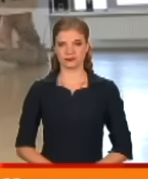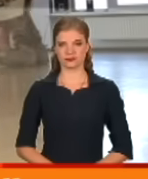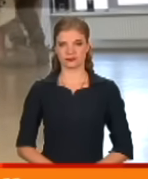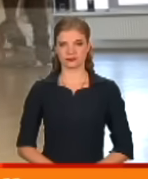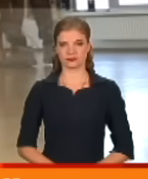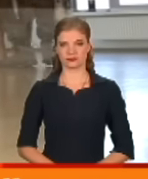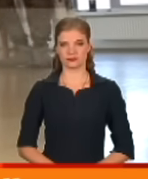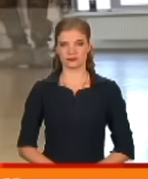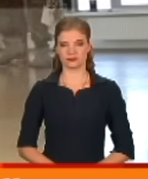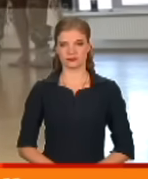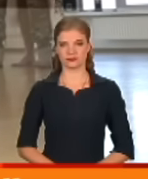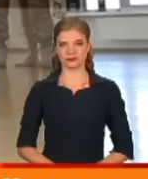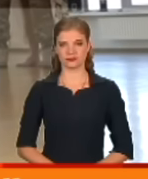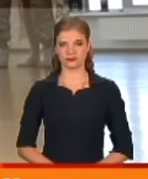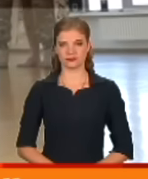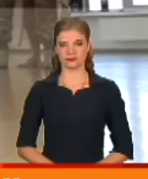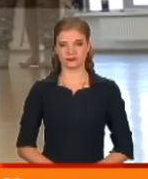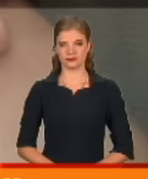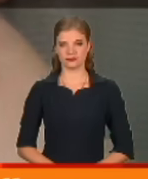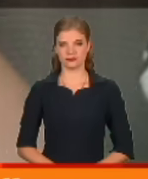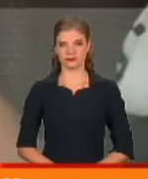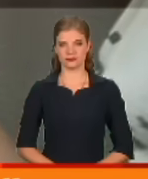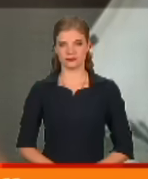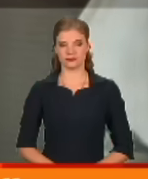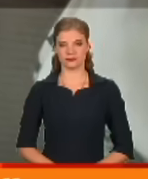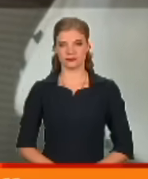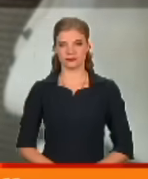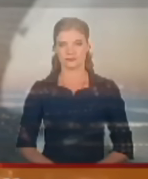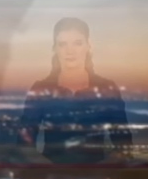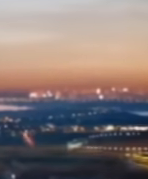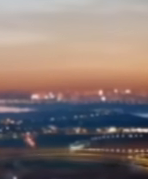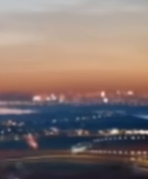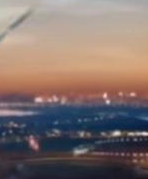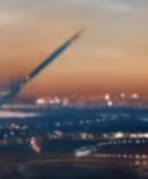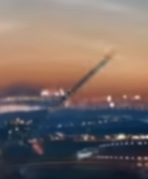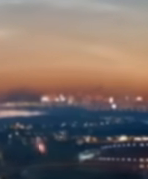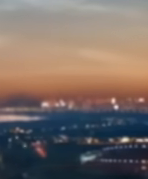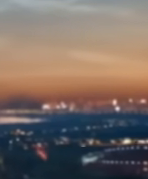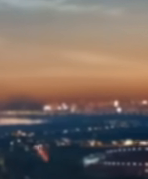Роман Крюков, Валерія Сезоненко та Олександр Криванич. Програма «Вікна» СТБ.